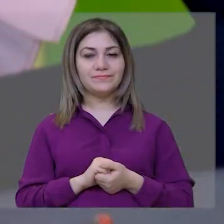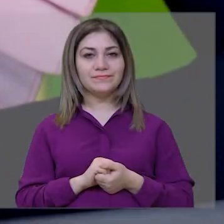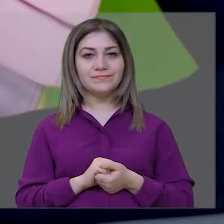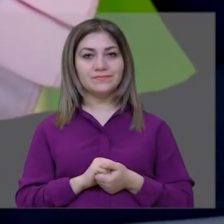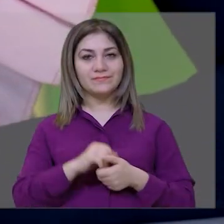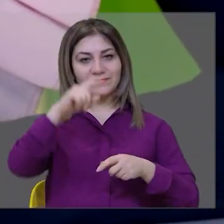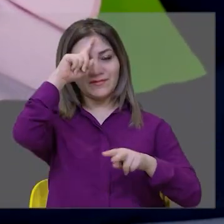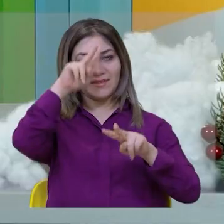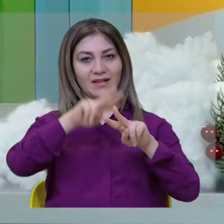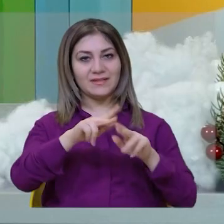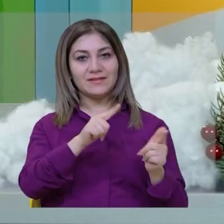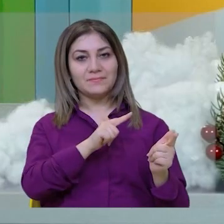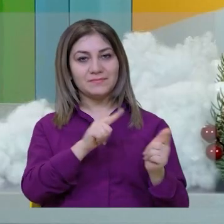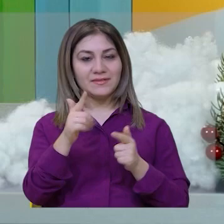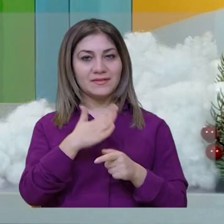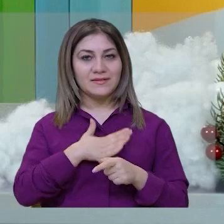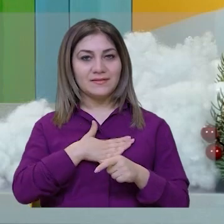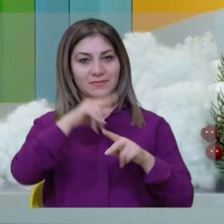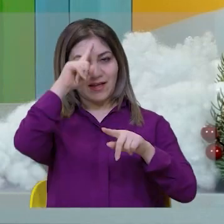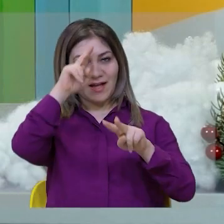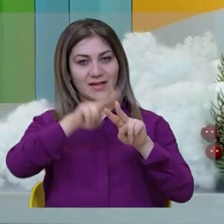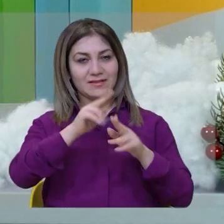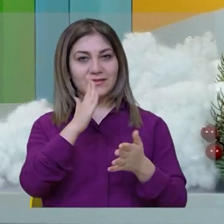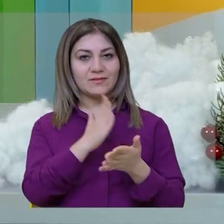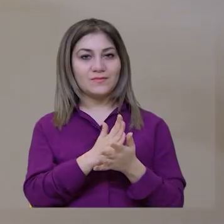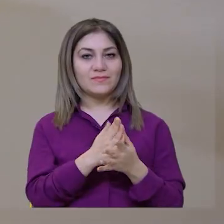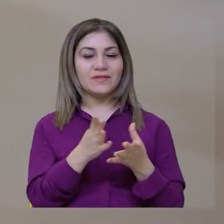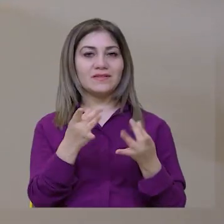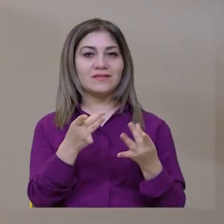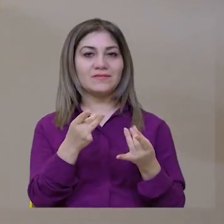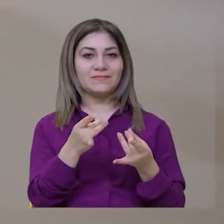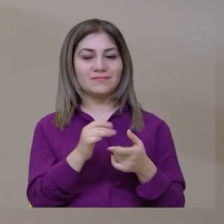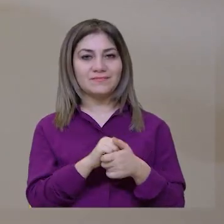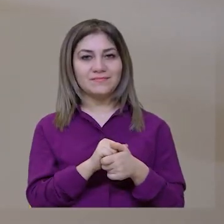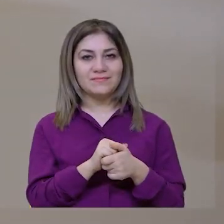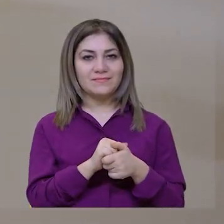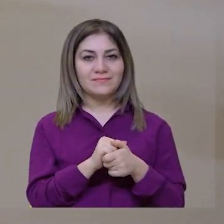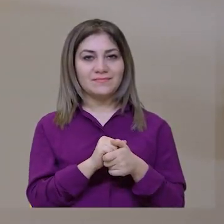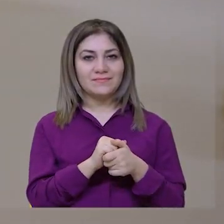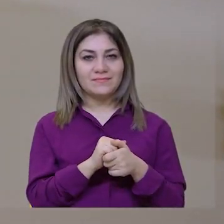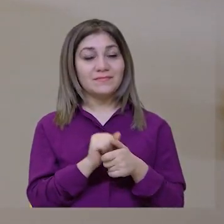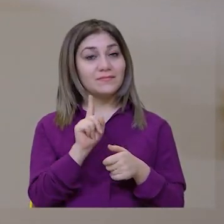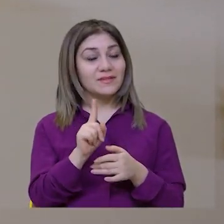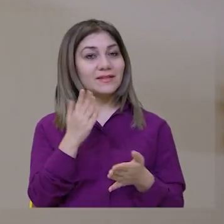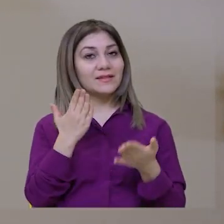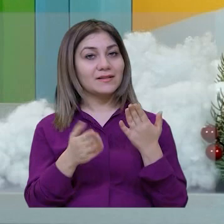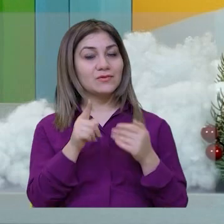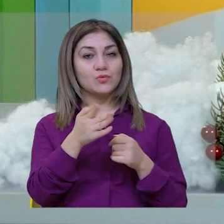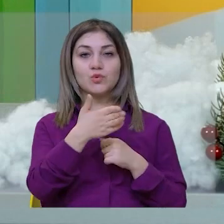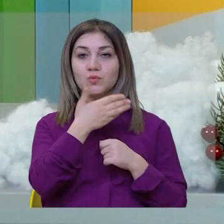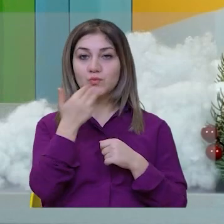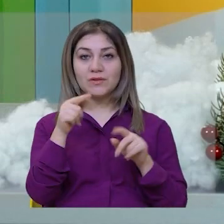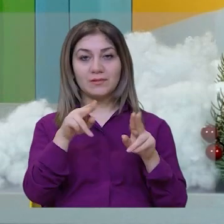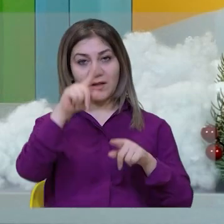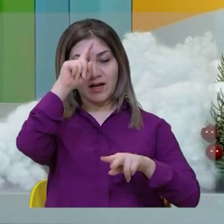Աստղը պատրաստ է և իմ աստղը ունի կպչուն մակերես, ահա այսպիսի։ Բայց եթե դուք չունեք